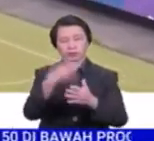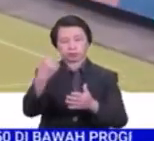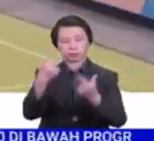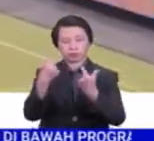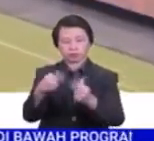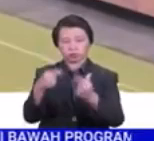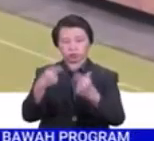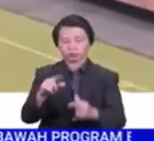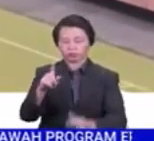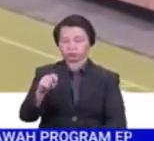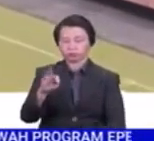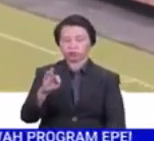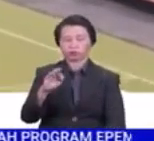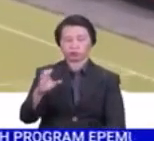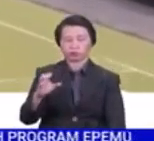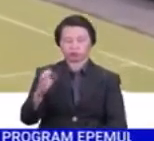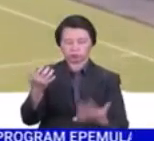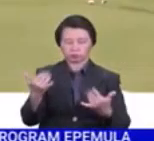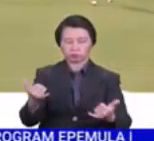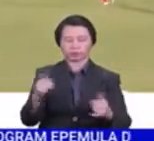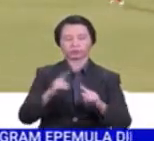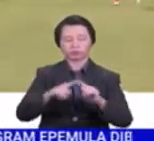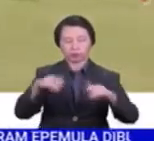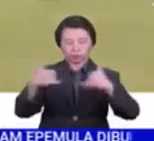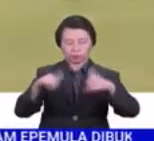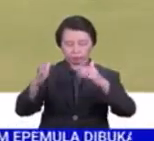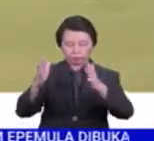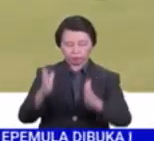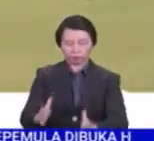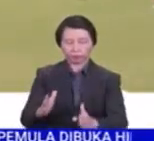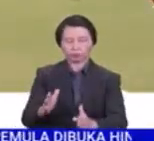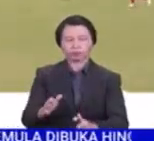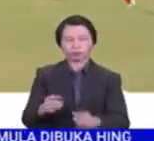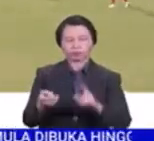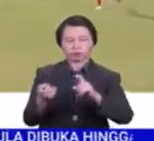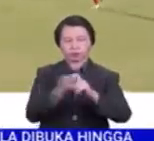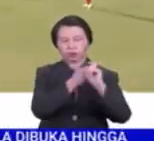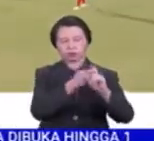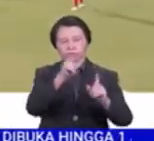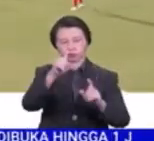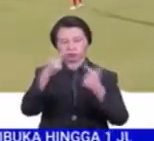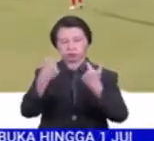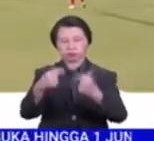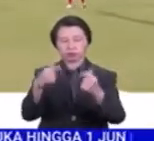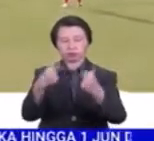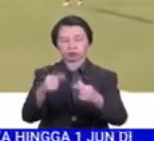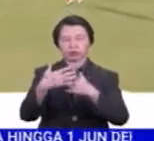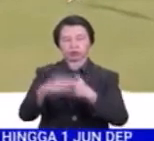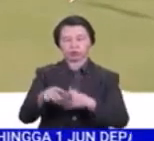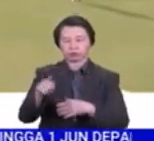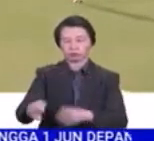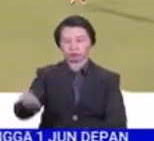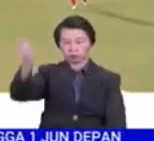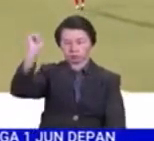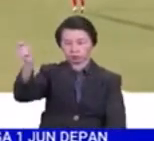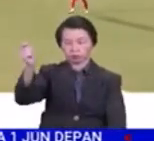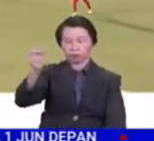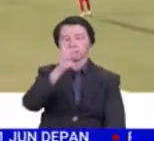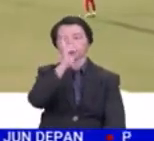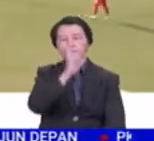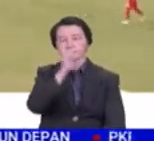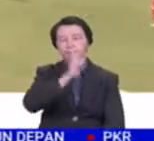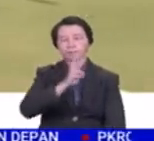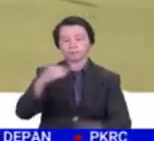perlawanan buat CFC musim ini menelepon pemain kebangsaan Liberia digantung satu perlawanan selepas dilayangkan Cut